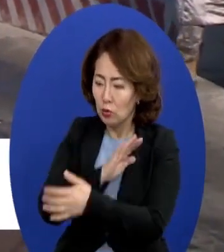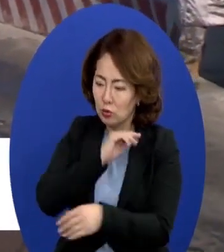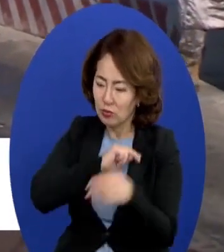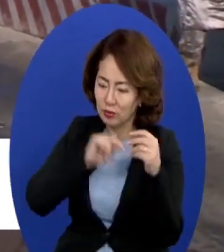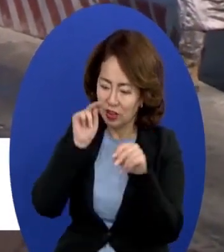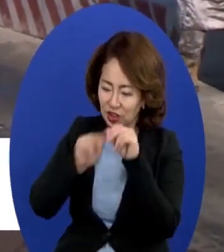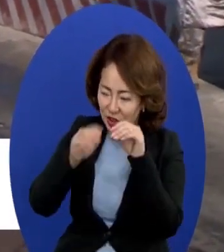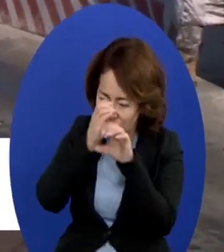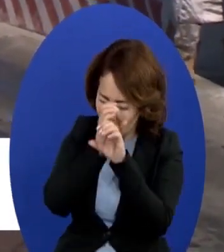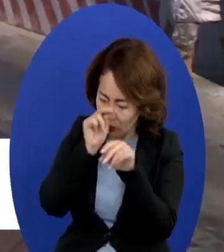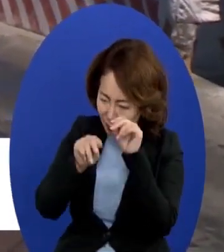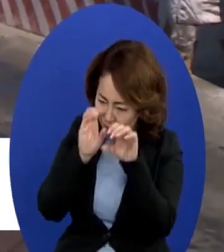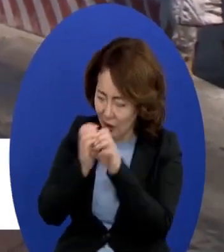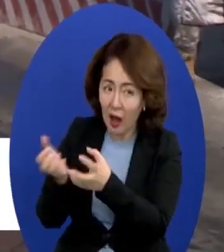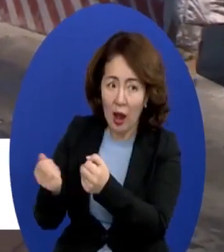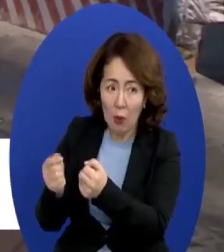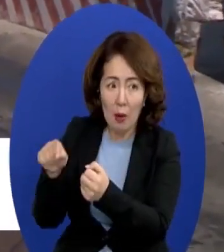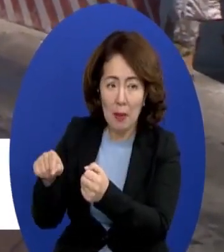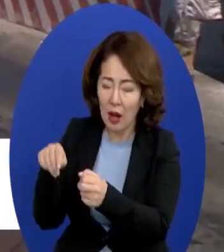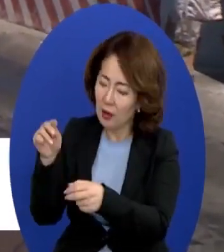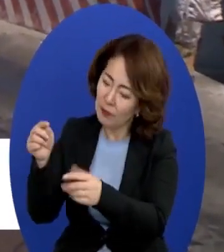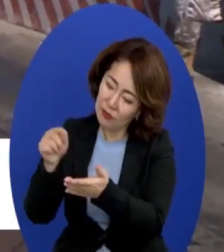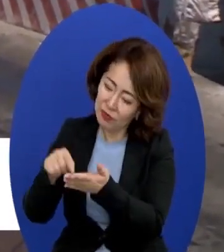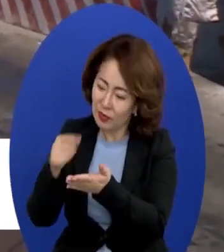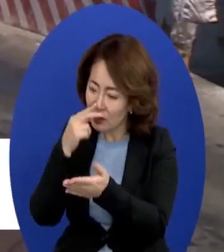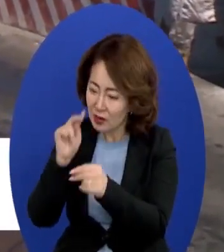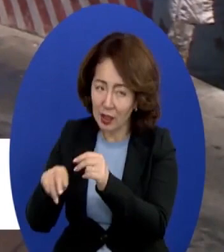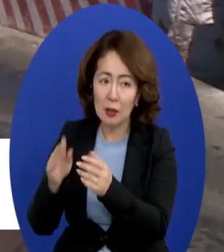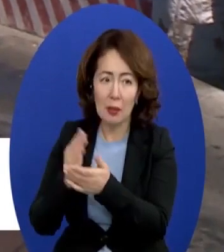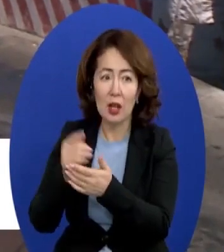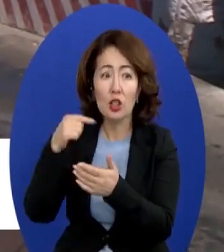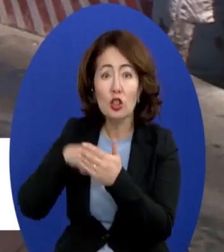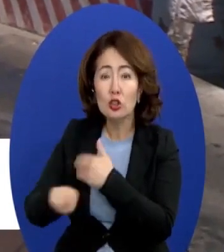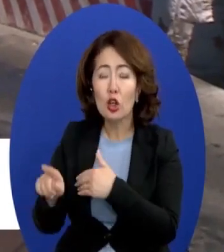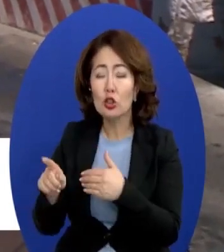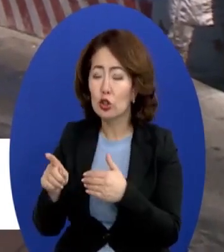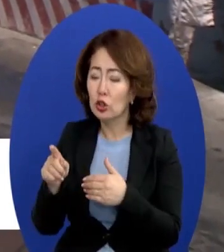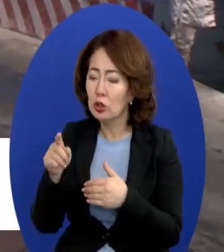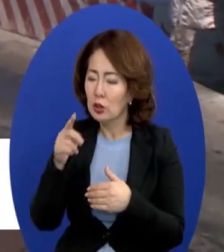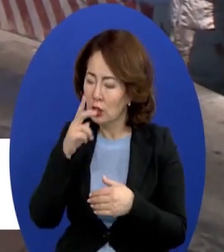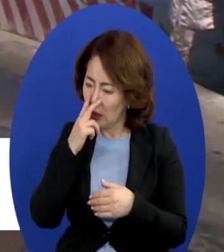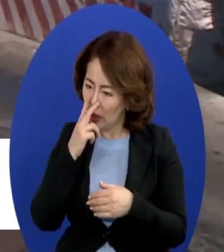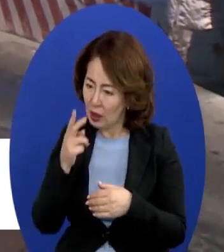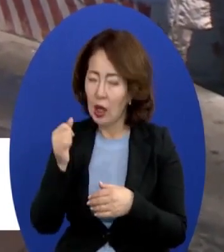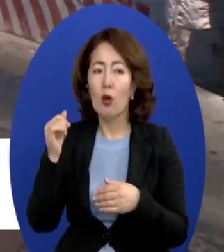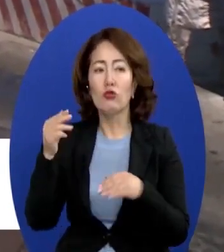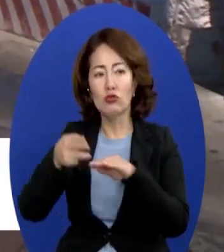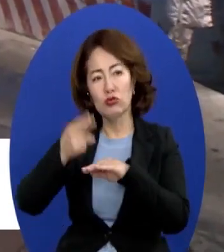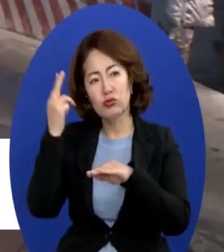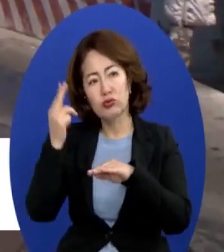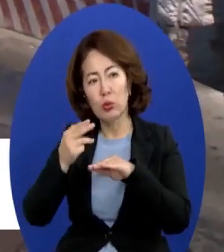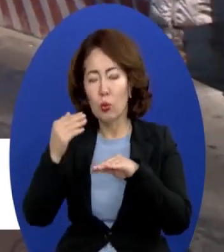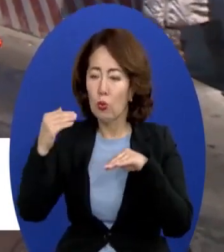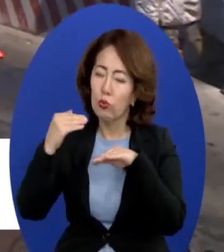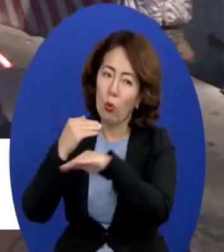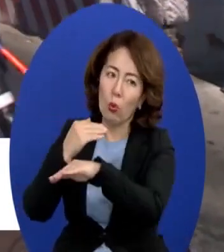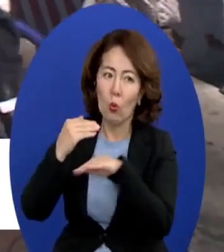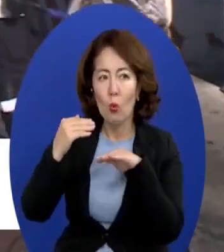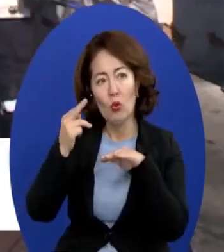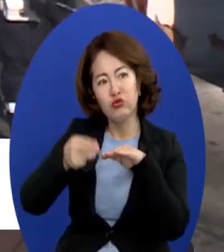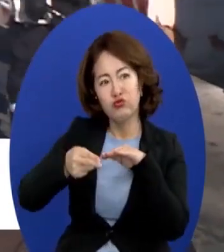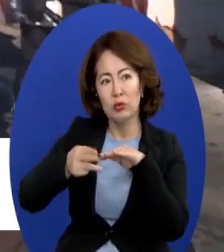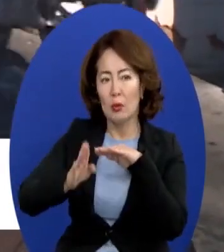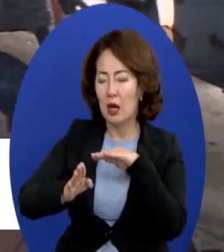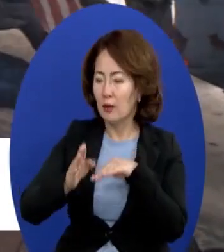хэрэгтэй манайх бол ер нь. Тэр төрөвчлсэн шинжилгээ чинь төрөвчлсэн шинжилгээгээр л тэгэл гарах орох хүмүүс